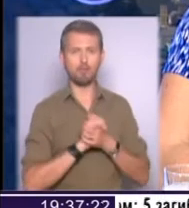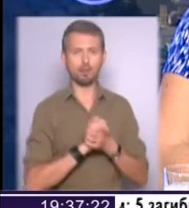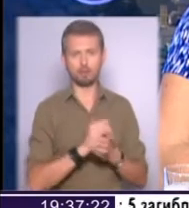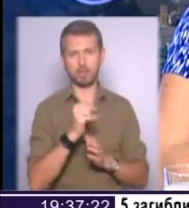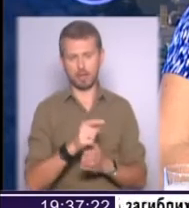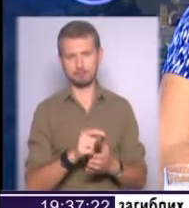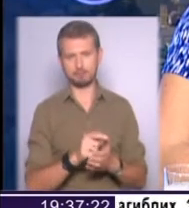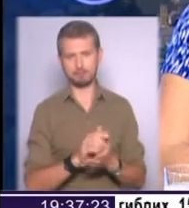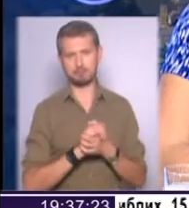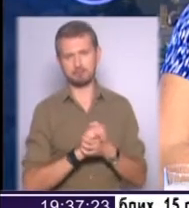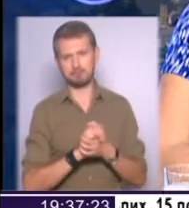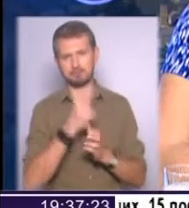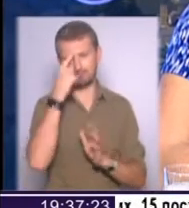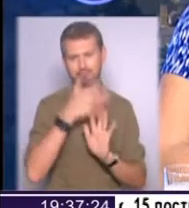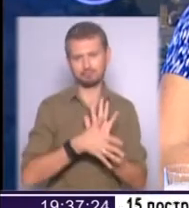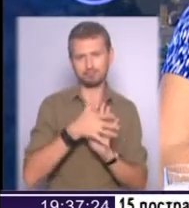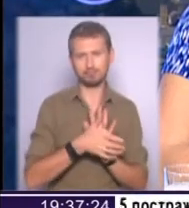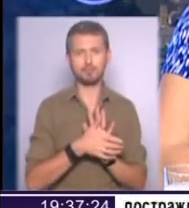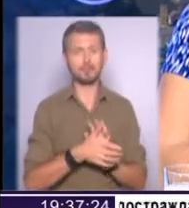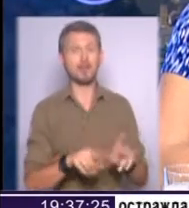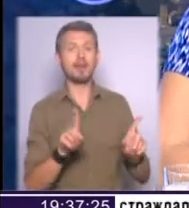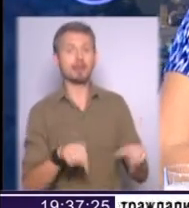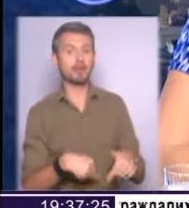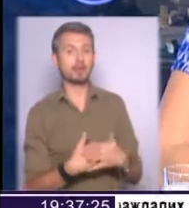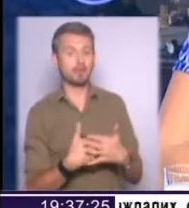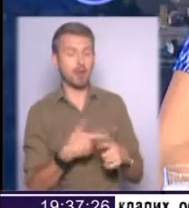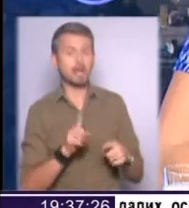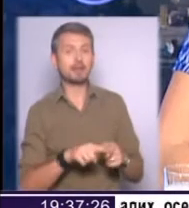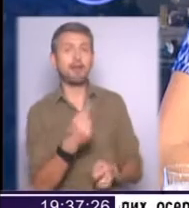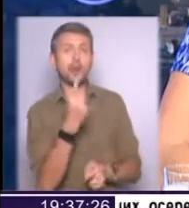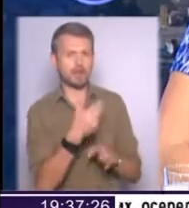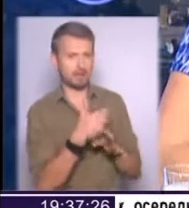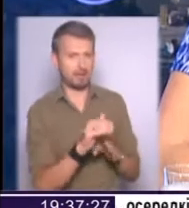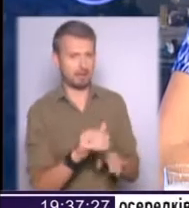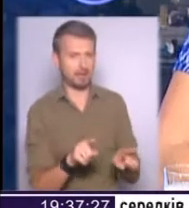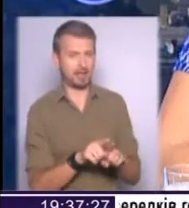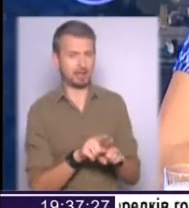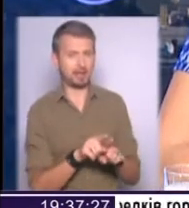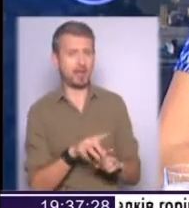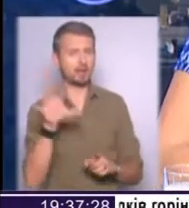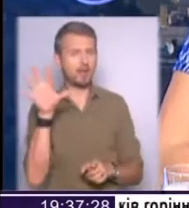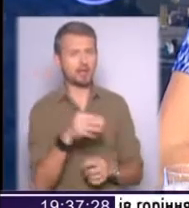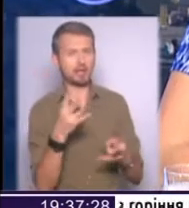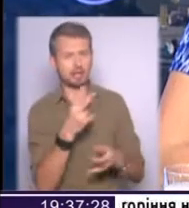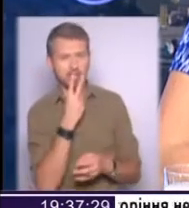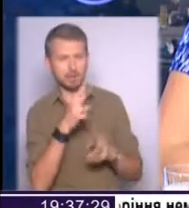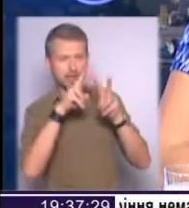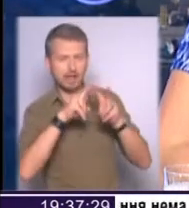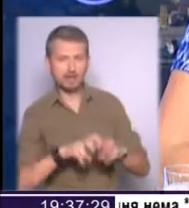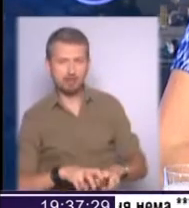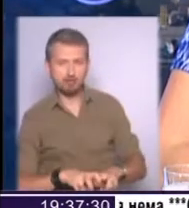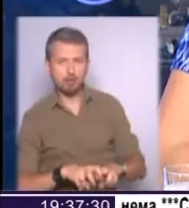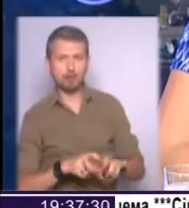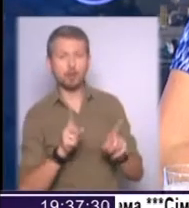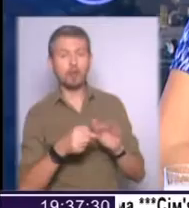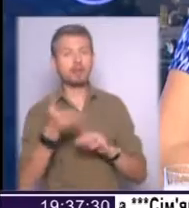так? І теж, так би мовити, це от один елемент такий, на всі речі треба дивитися критично, так? Тоді теж